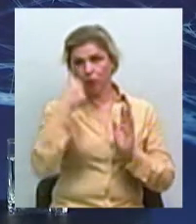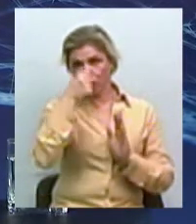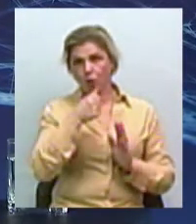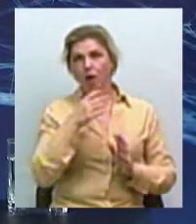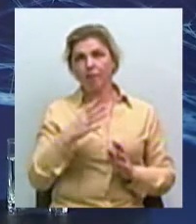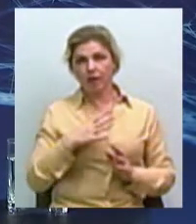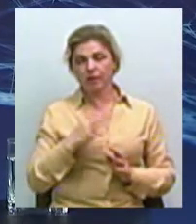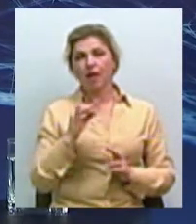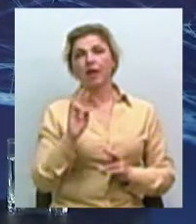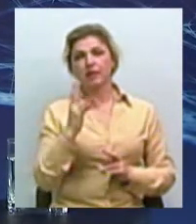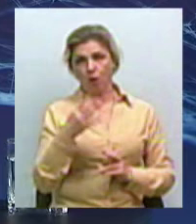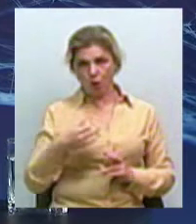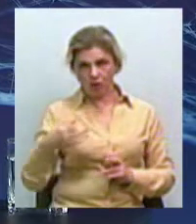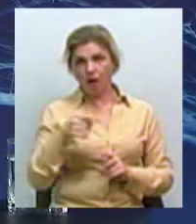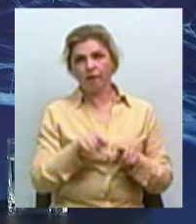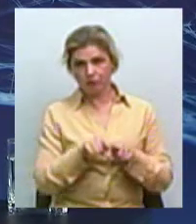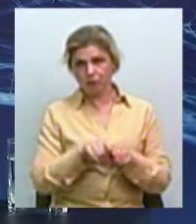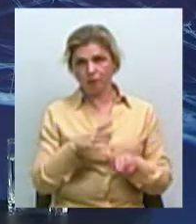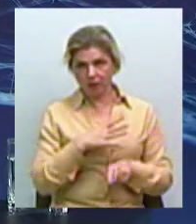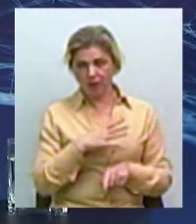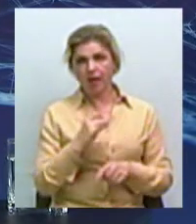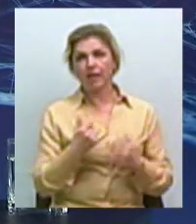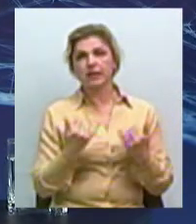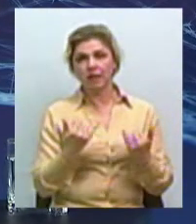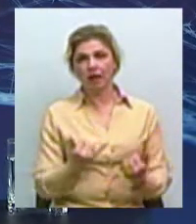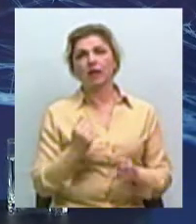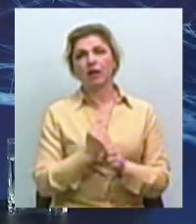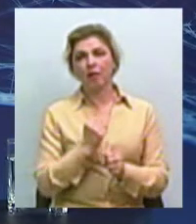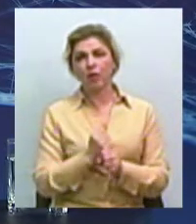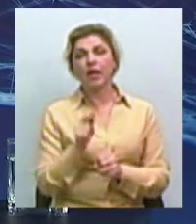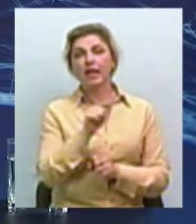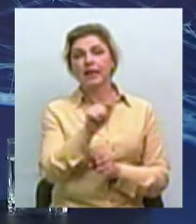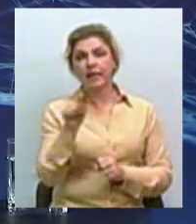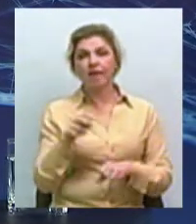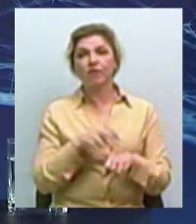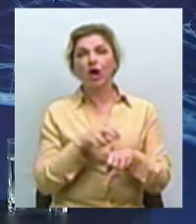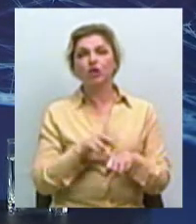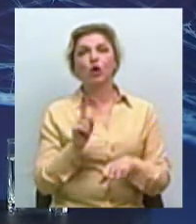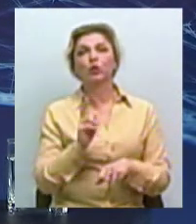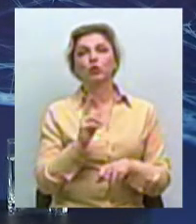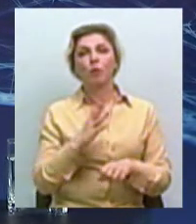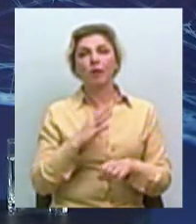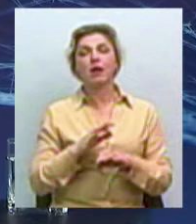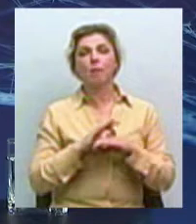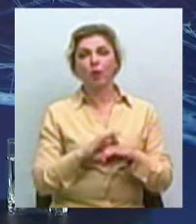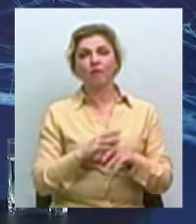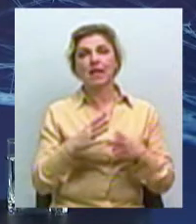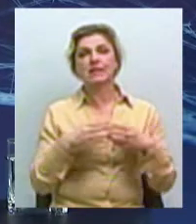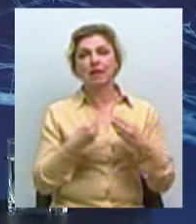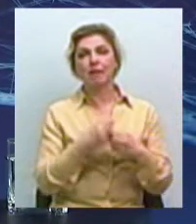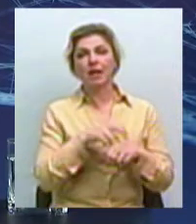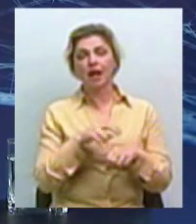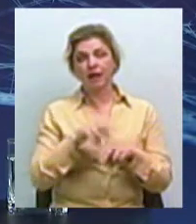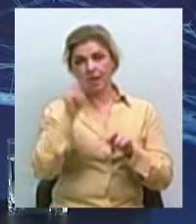була і на Миколаївщині, і на даний момент працюють ті лікарі-інфекціоністи, які проводять з нами сімейними лікарями